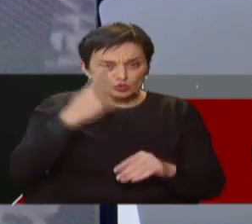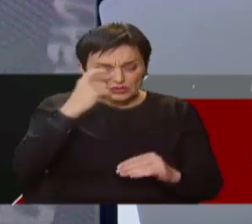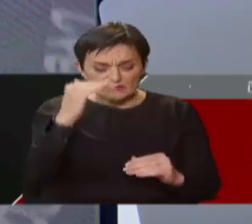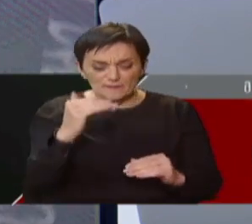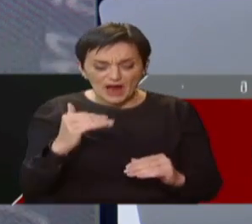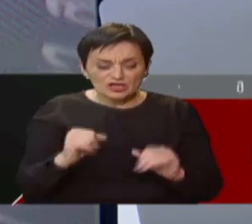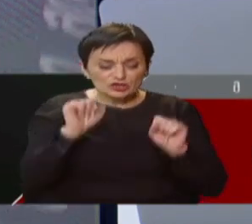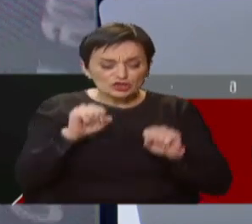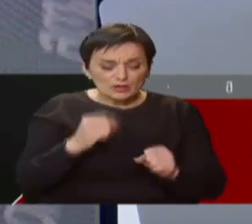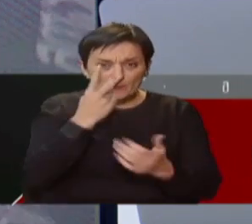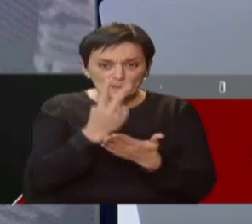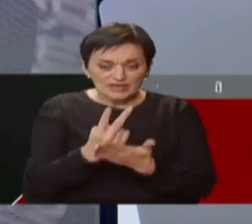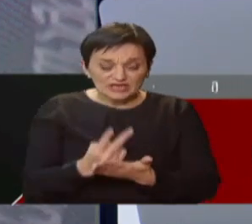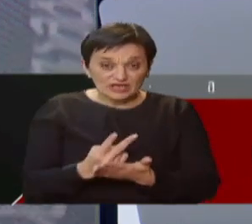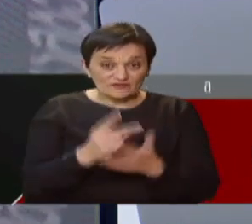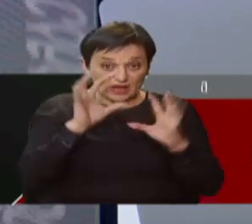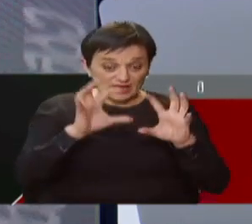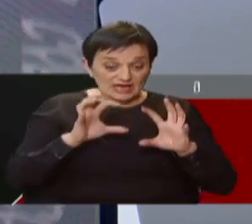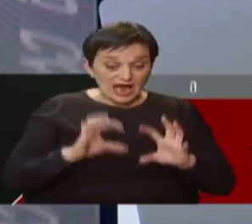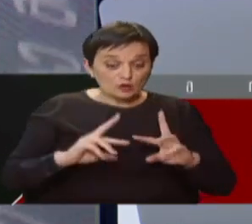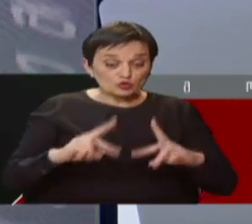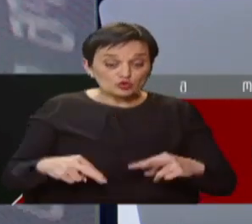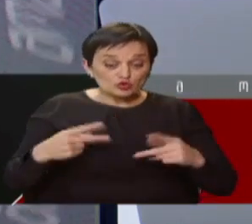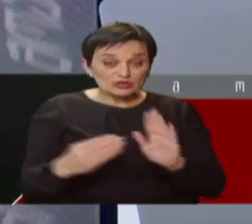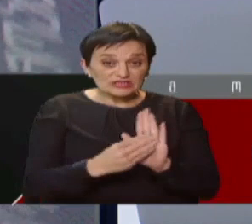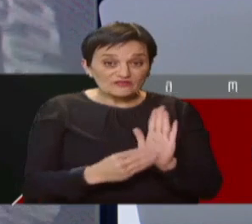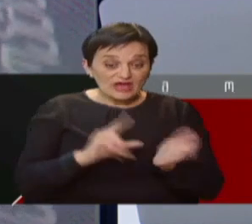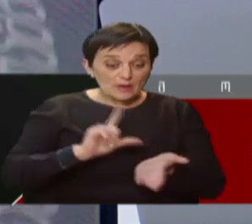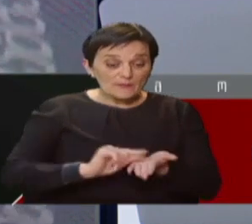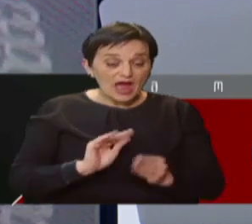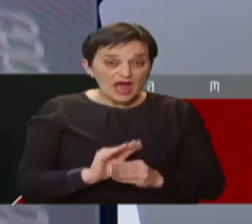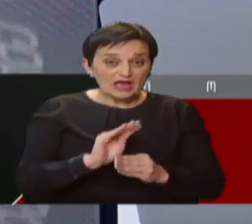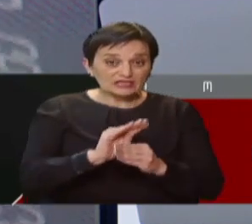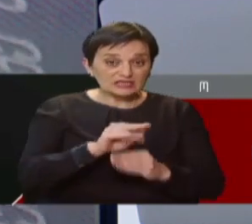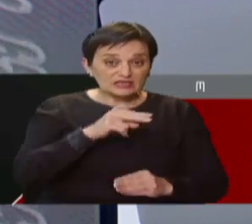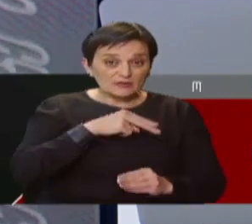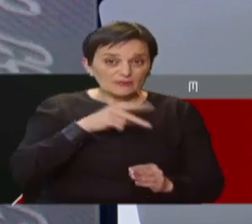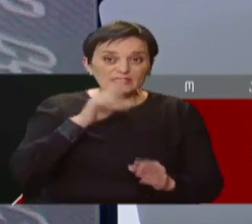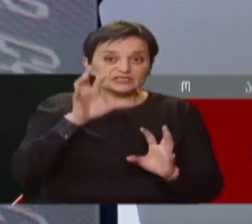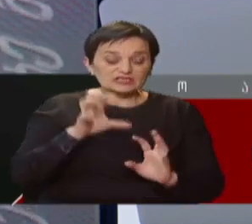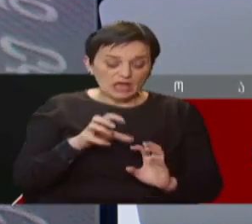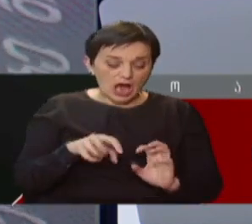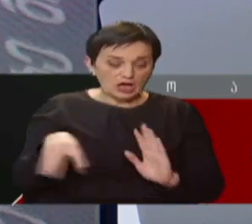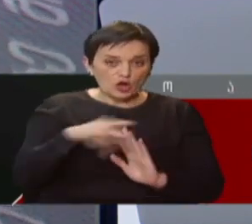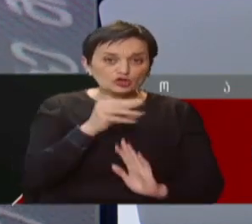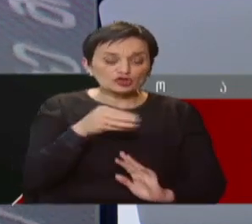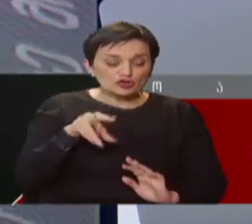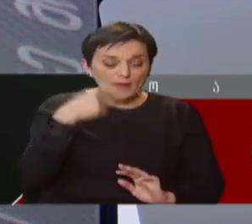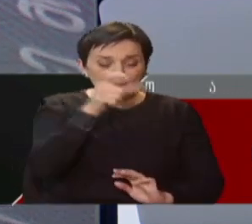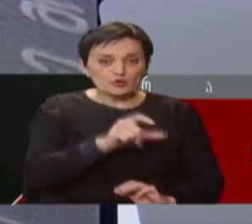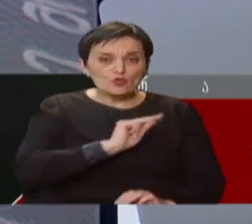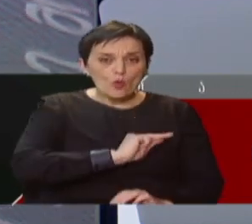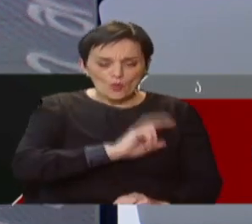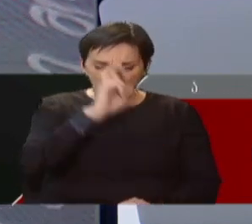s-a zluat bi smi hedit hteboda. Anonic, s-a zluat bi șetana de pensia, zrdi s-a canon de blo doneze, garantire, ba ke șișul pierde, da, matuple bi bzemo